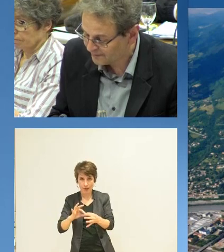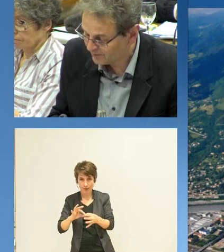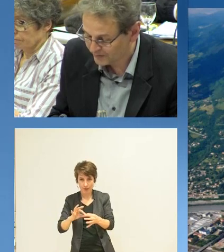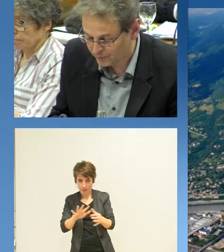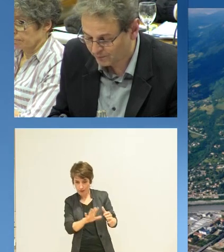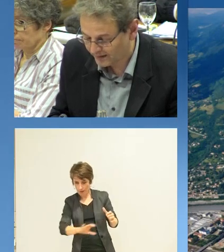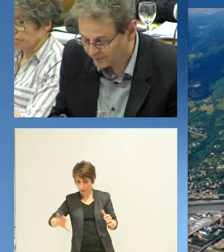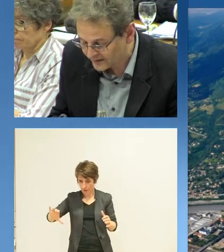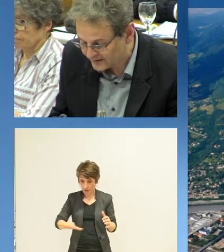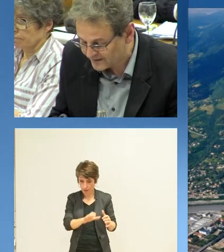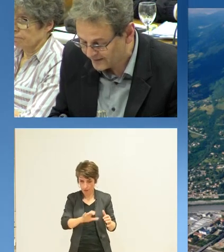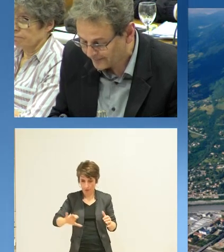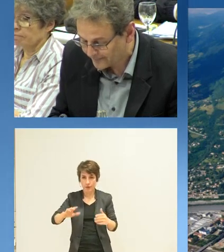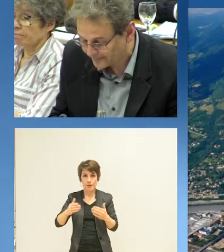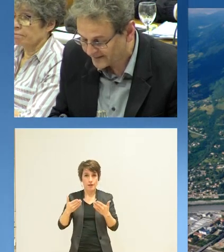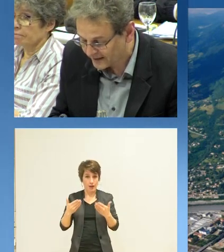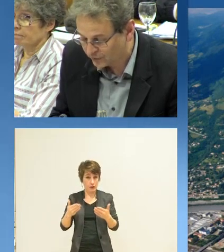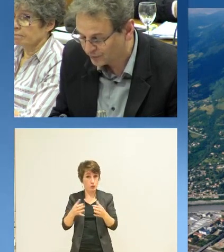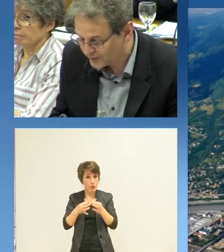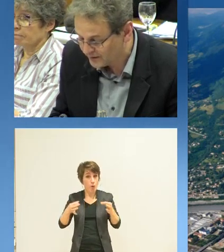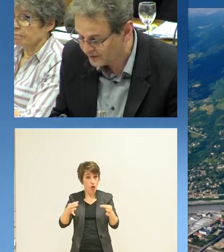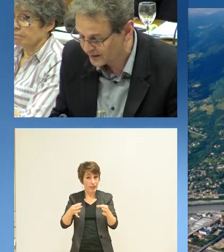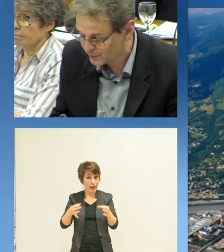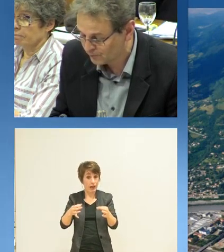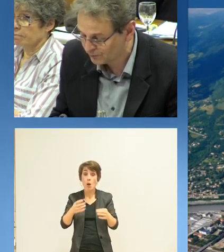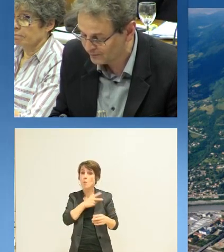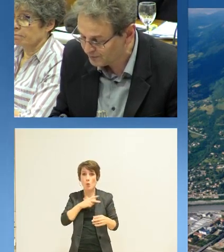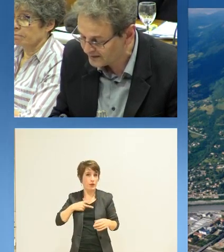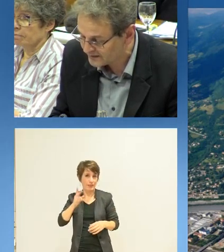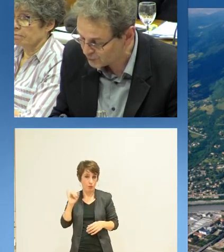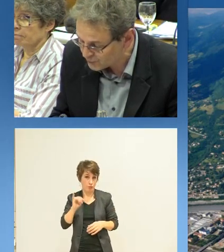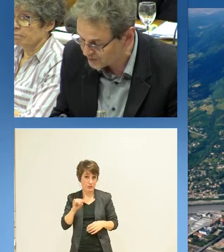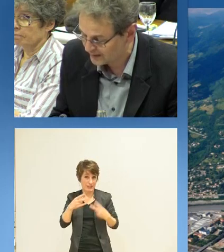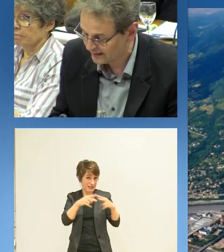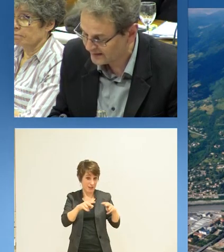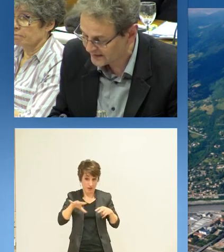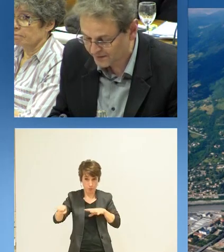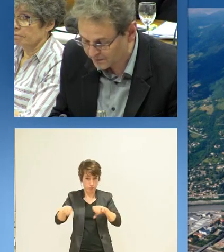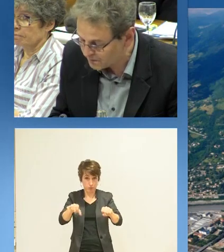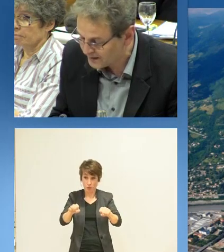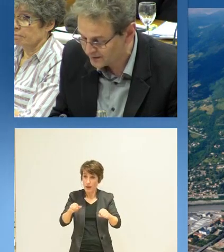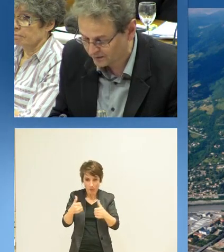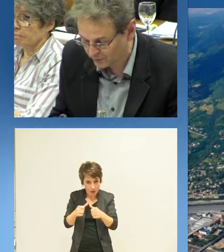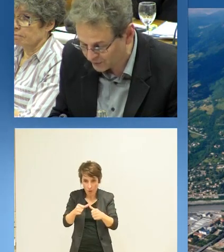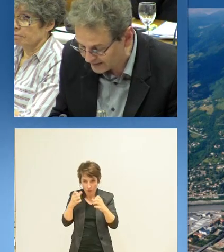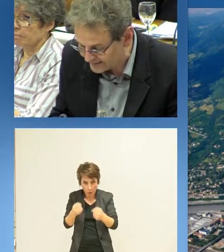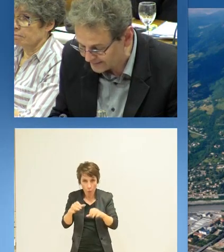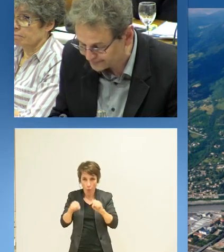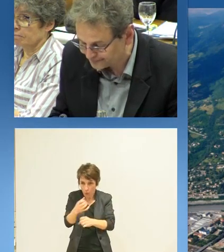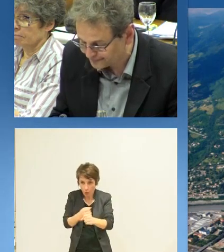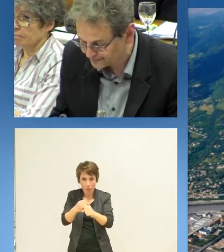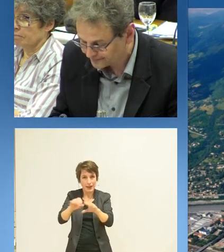principalement détenue par les collectivités qui attend une requalification pour les mobilités douces les espaces publics de